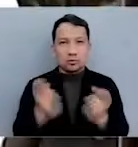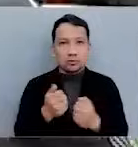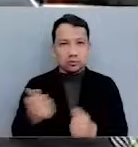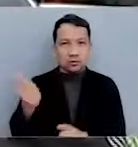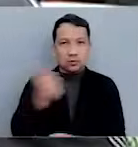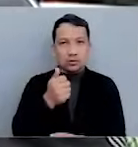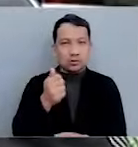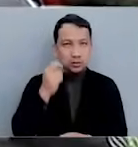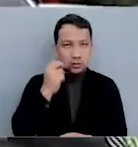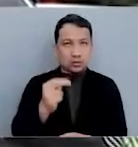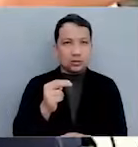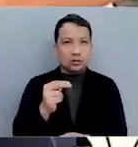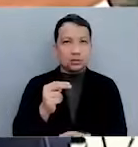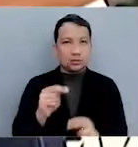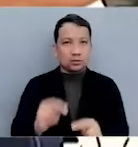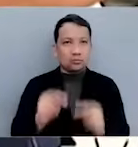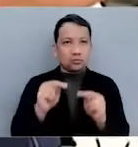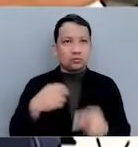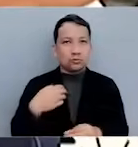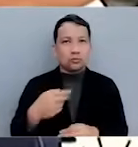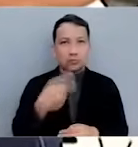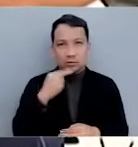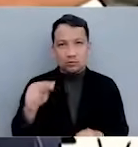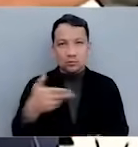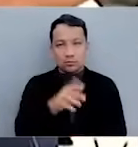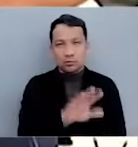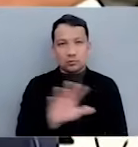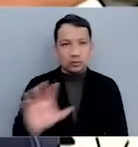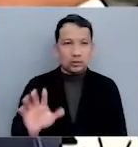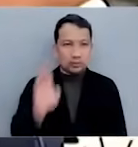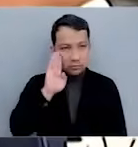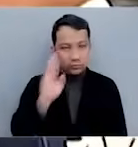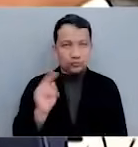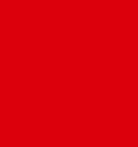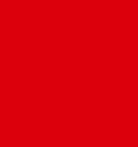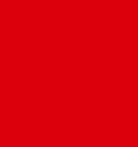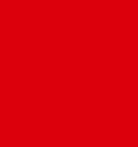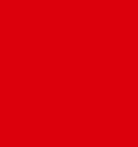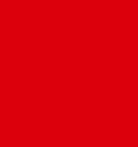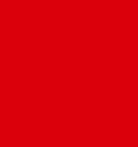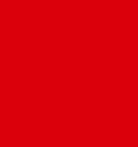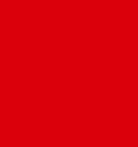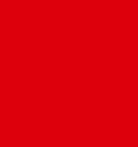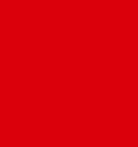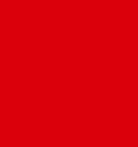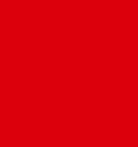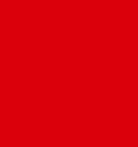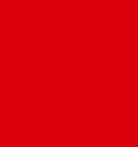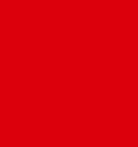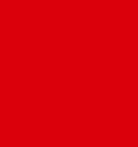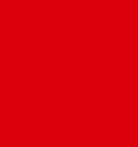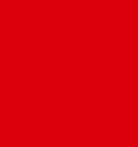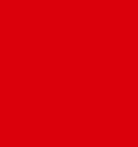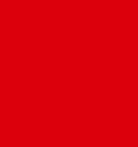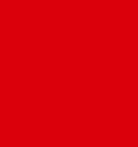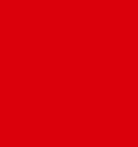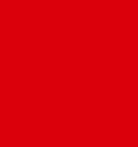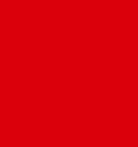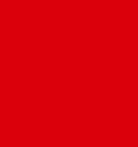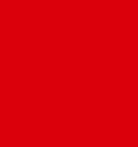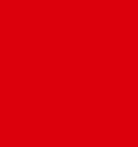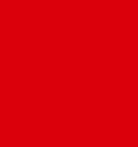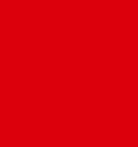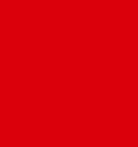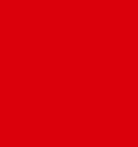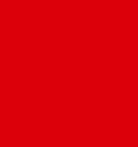ng Navotas Police. Nagbabalita mula sa frontline, Brian Basa, News 5. Mga kapatid, Cheryl Cosin po,